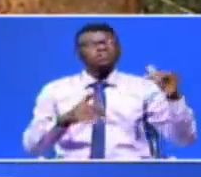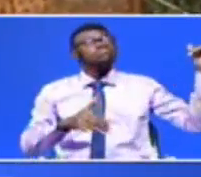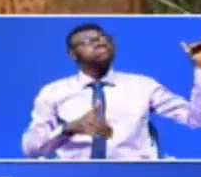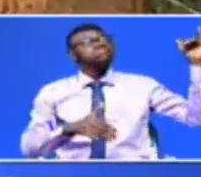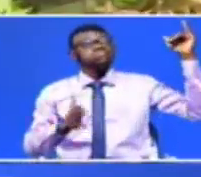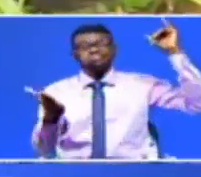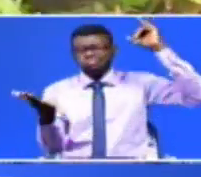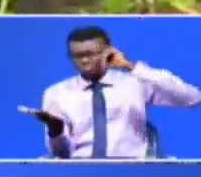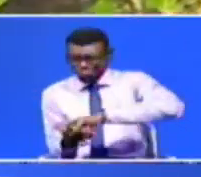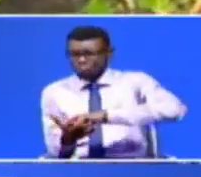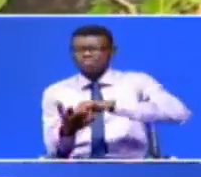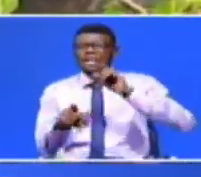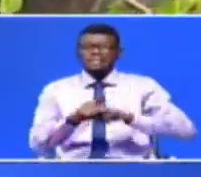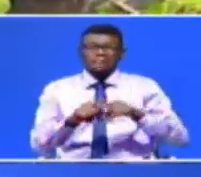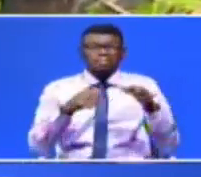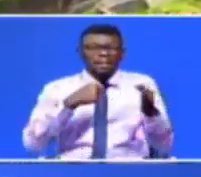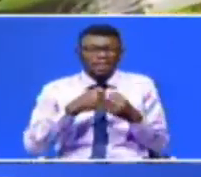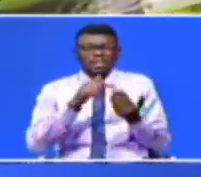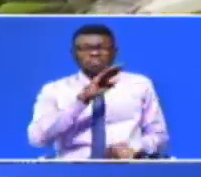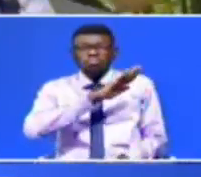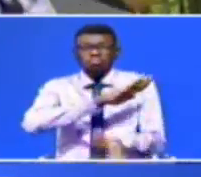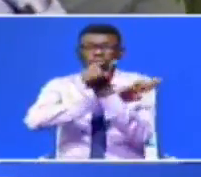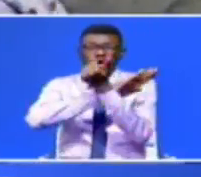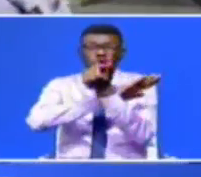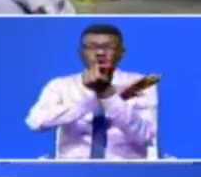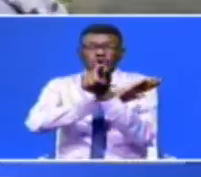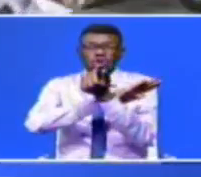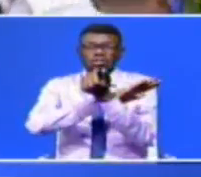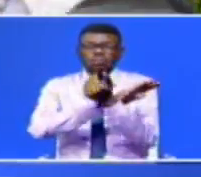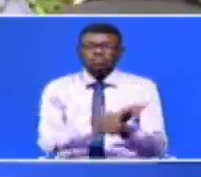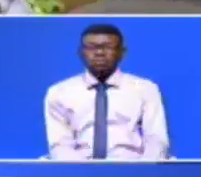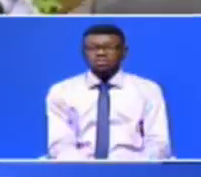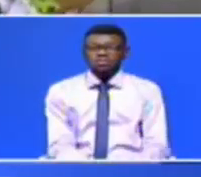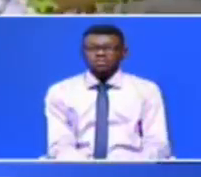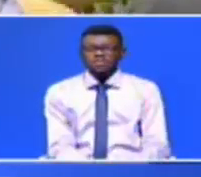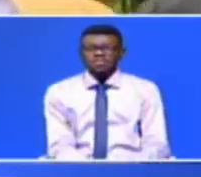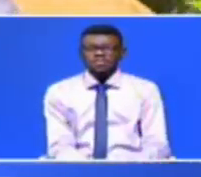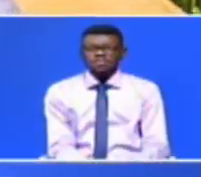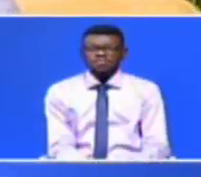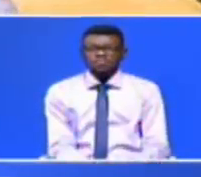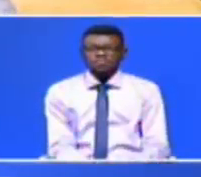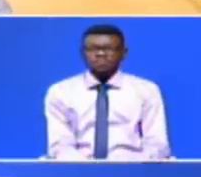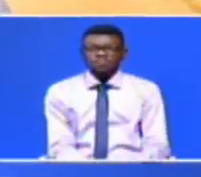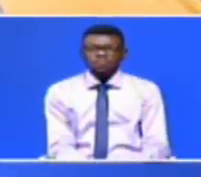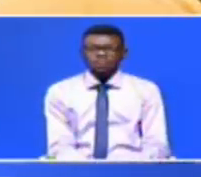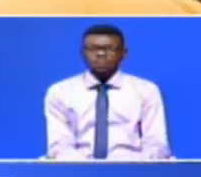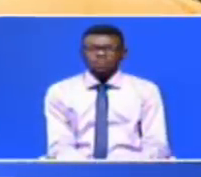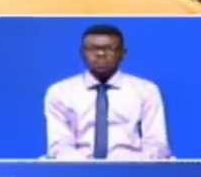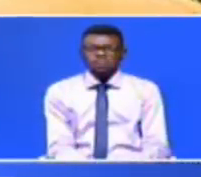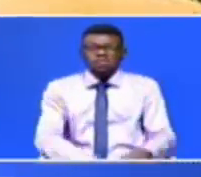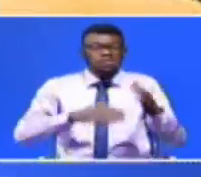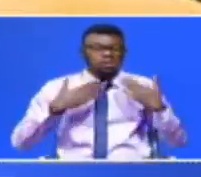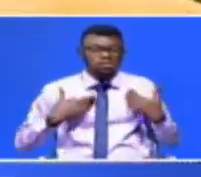about 8 a.m. It was destined for Marsabit County. Kuna mama alituita, akiwa ndani, na ako na